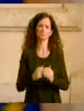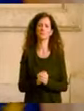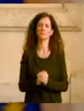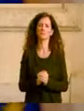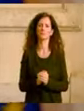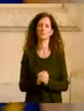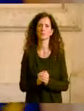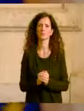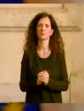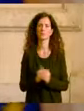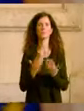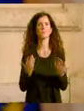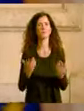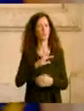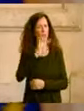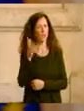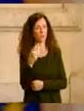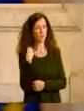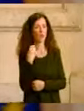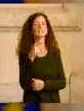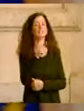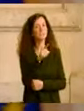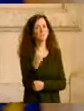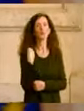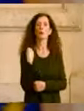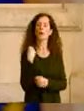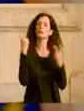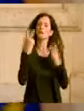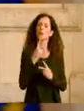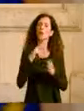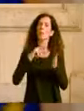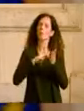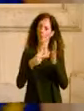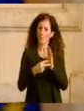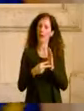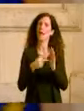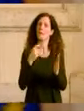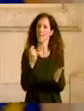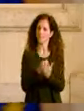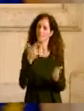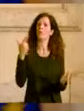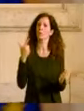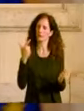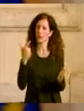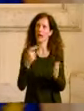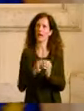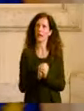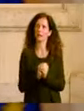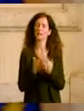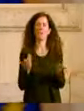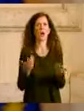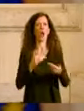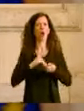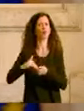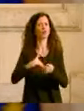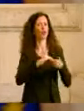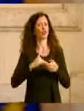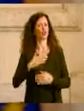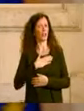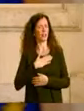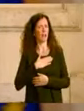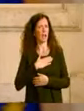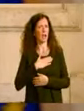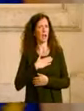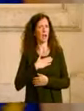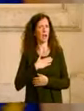poi, lei ha posto un problema molto importante. Lei dice, ma una nostra società che ha una